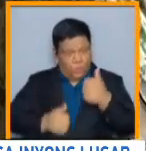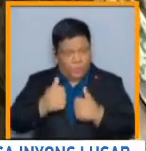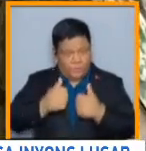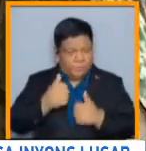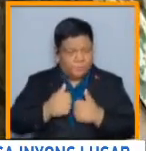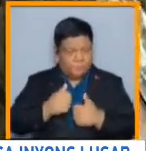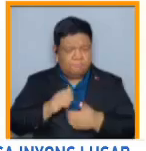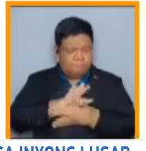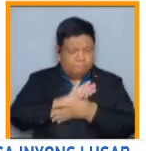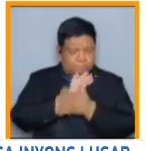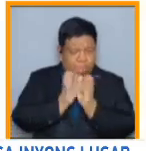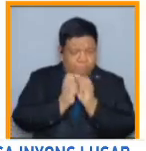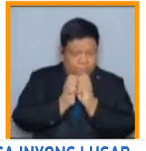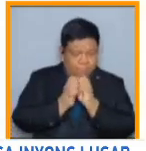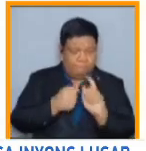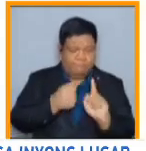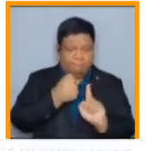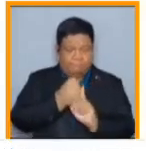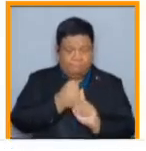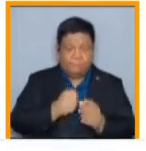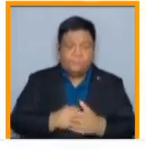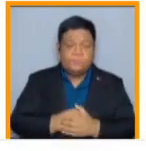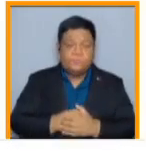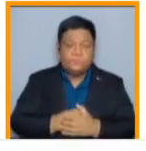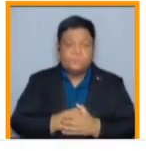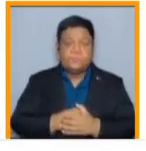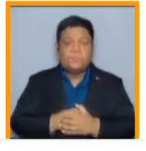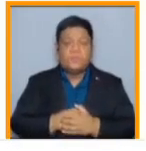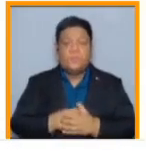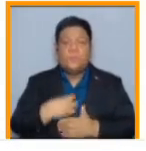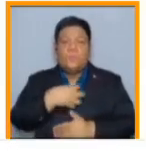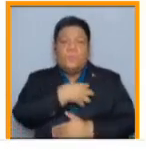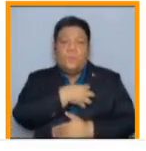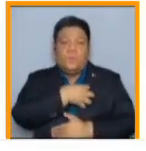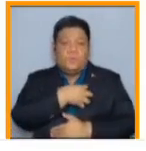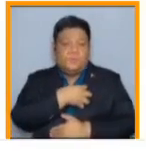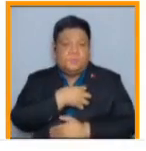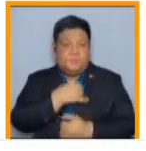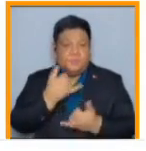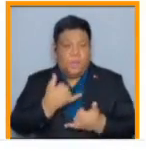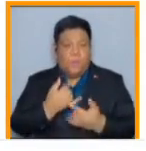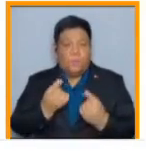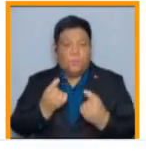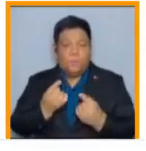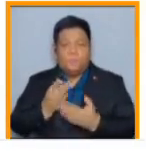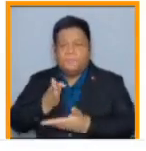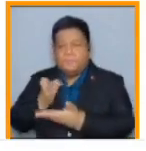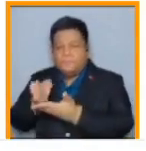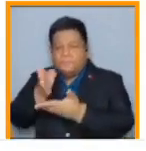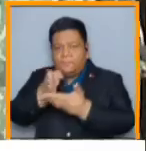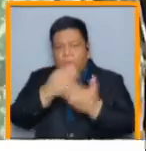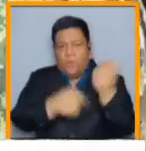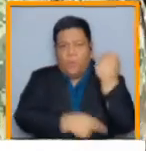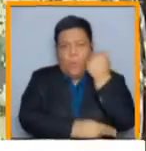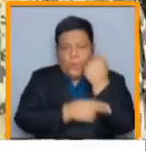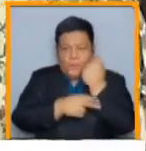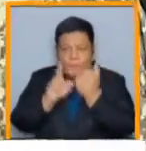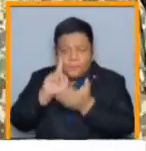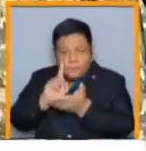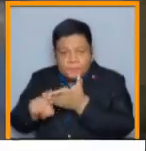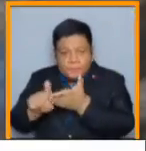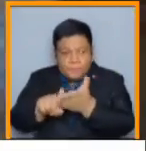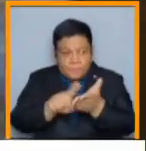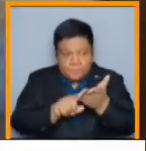Chua. Inikuta naman ng mga pulis ang hotel para alamin kung ilan ang naka-quarantine doon at nasusunod ba ang mga